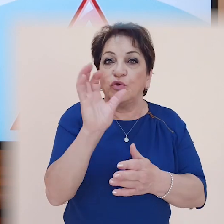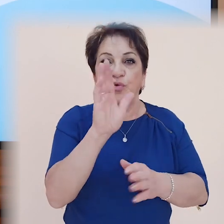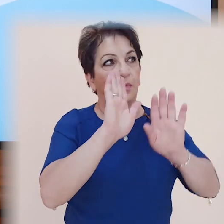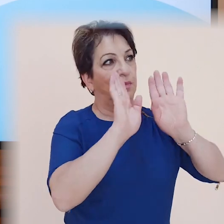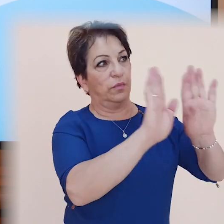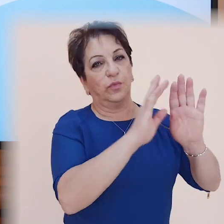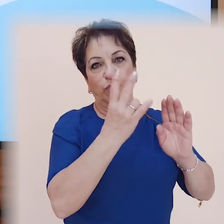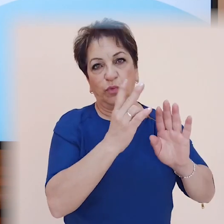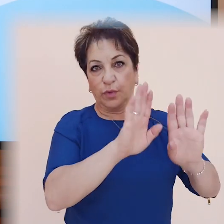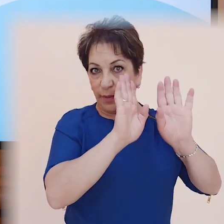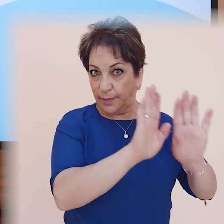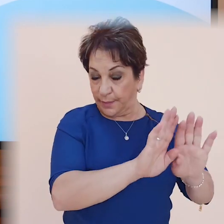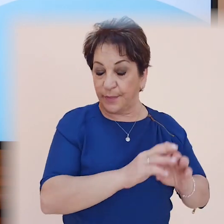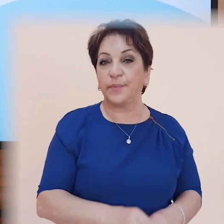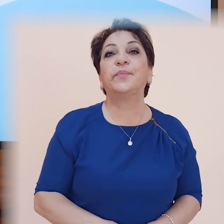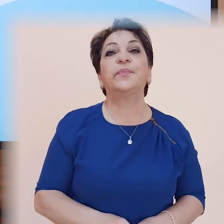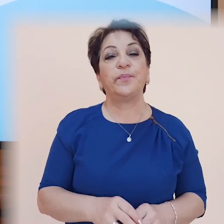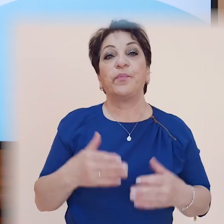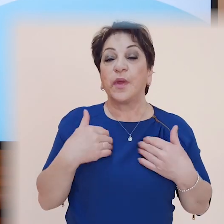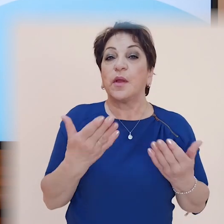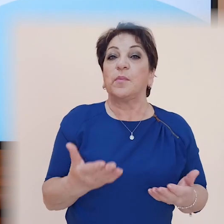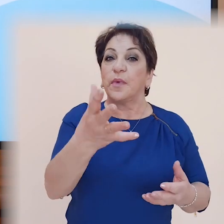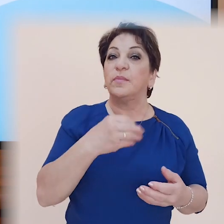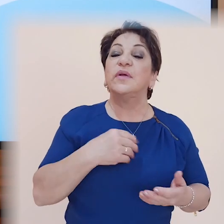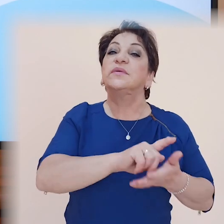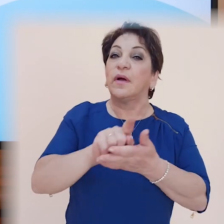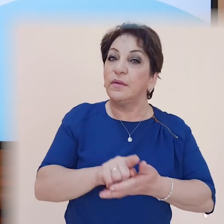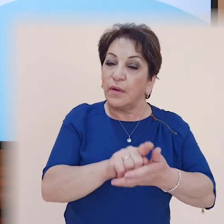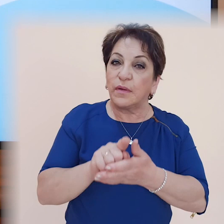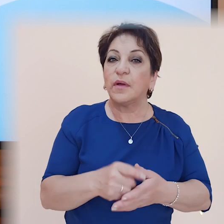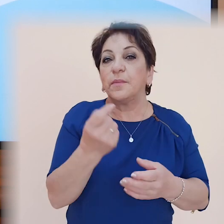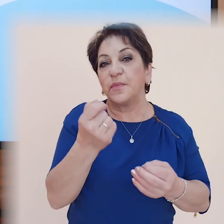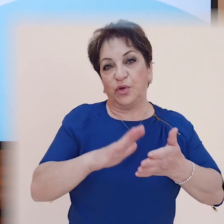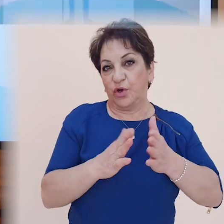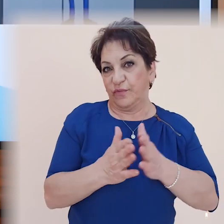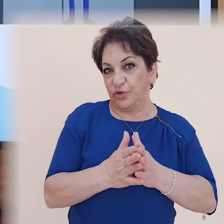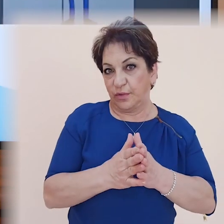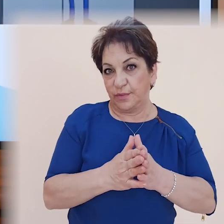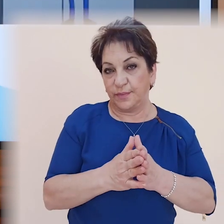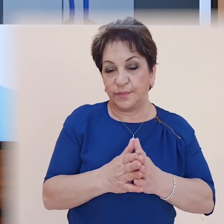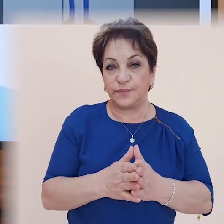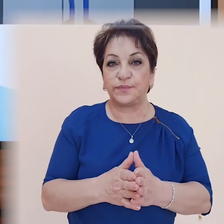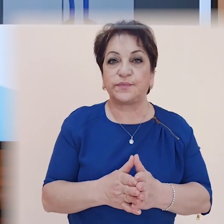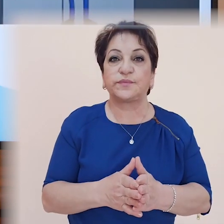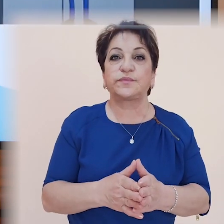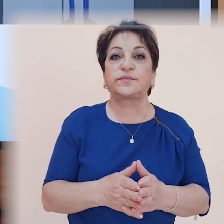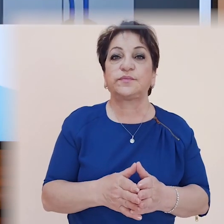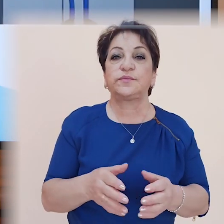կա։ Հիմա եկեք մի ասինք նարկենք մի քանի իրավիճակ։